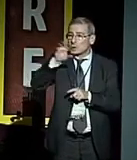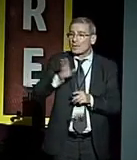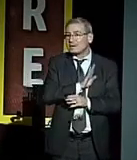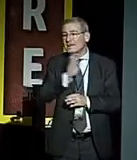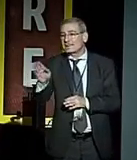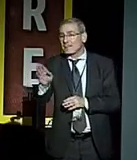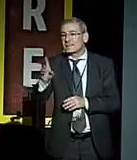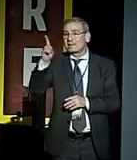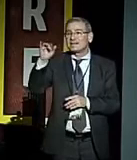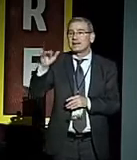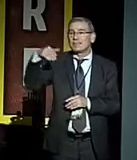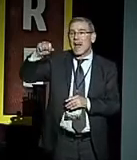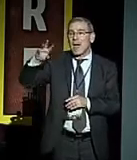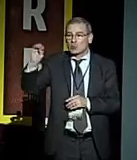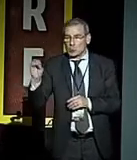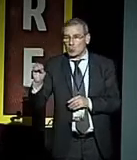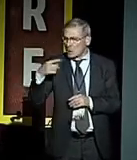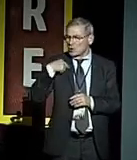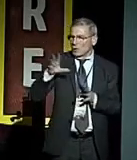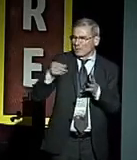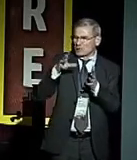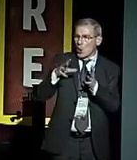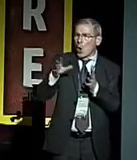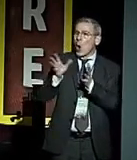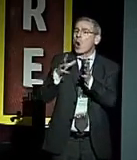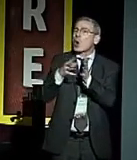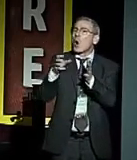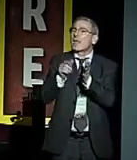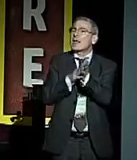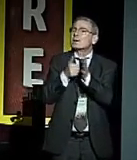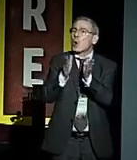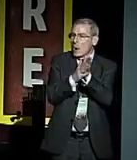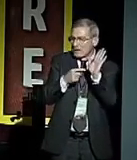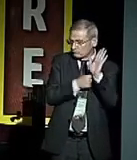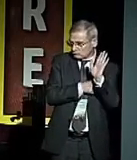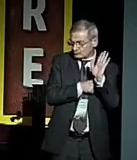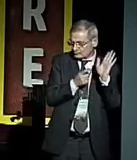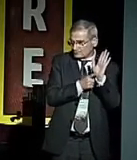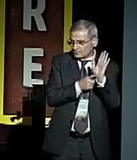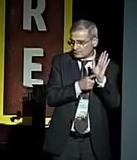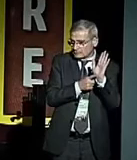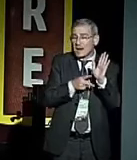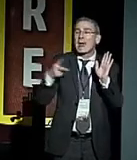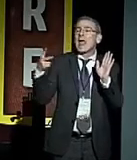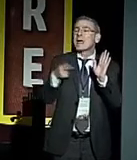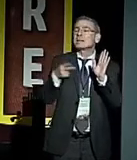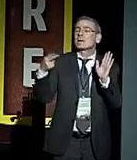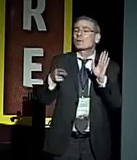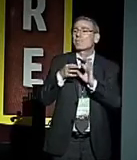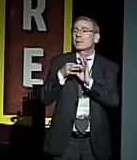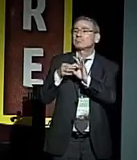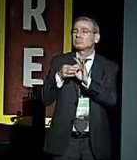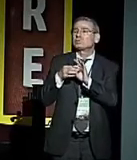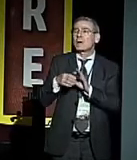Maio, io ho copiato e incollato la lettera, di interrompere ogni collaborazione con la cosiddetta Guardia Costiera Libica.